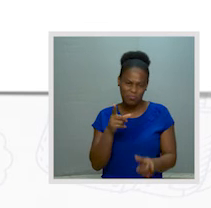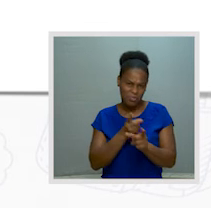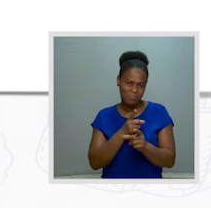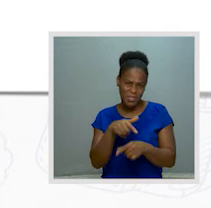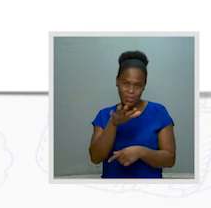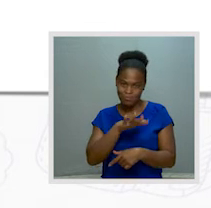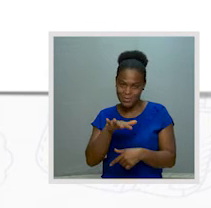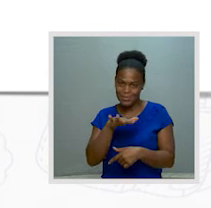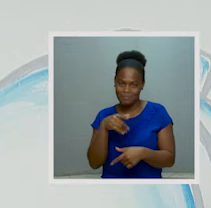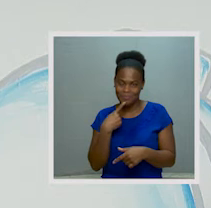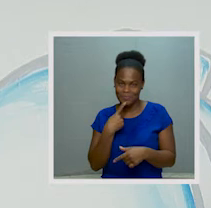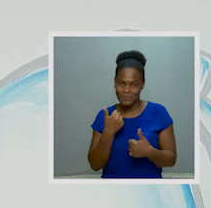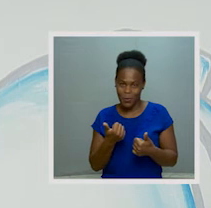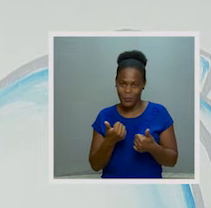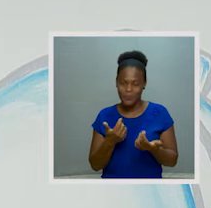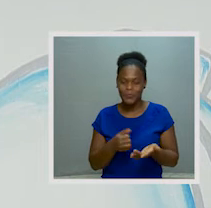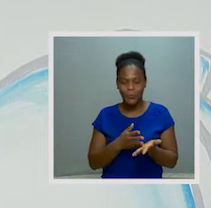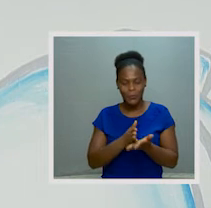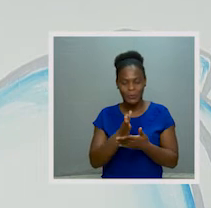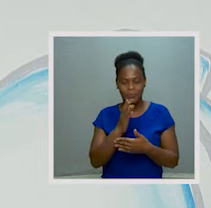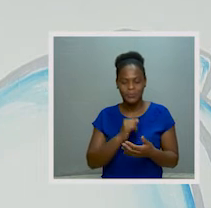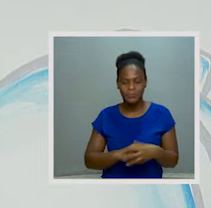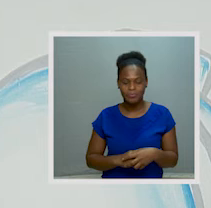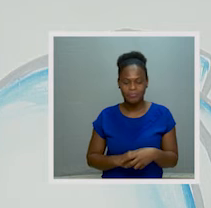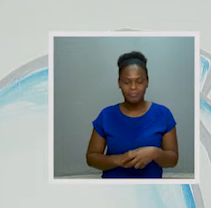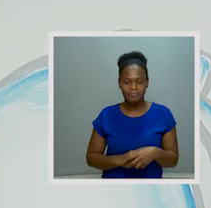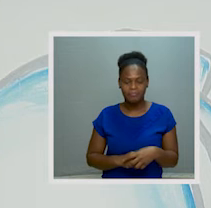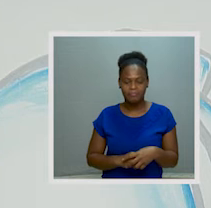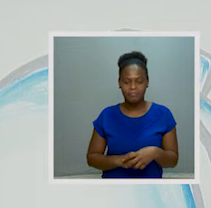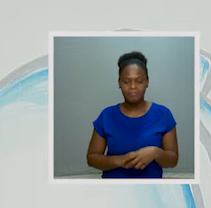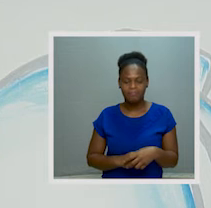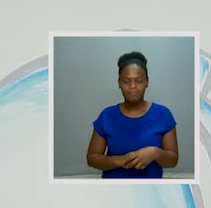un espace. C'est bon? On continue.